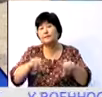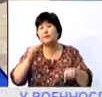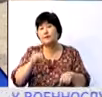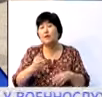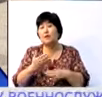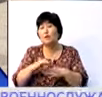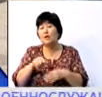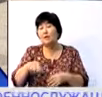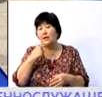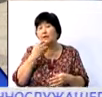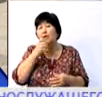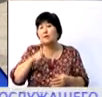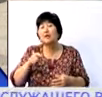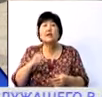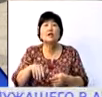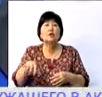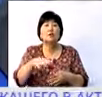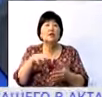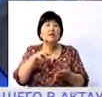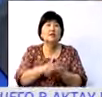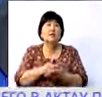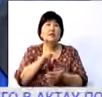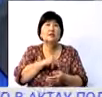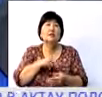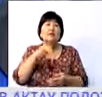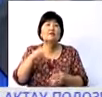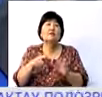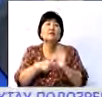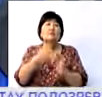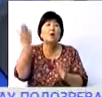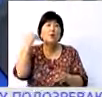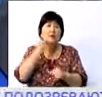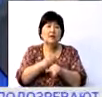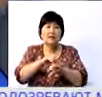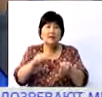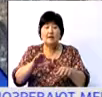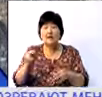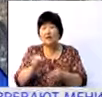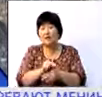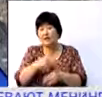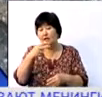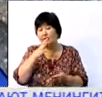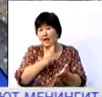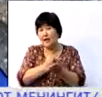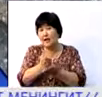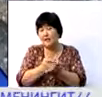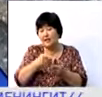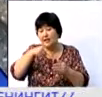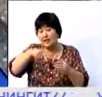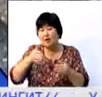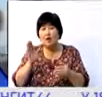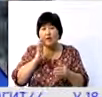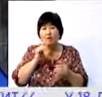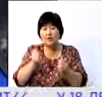участке. По словам тепловиков, на данном участке замена труб проводилась в 2007 году. И хотя срок эксплуатации около 20 лет, из-за подпочвенных вод